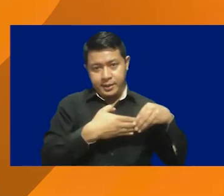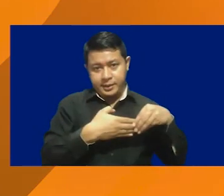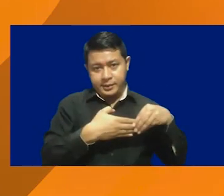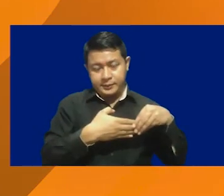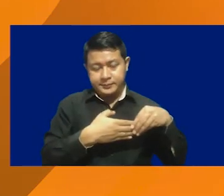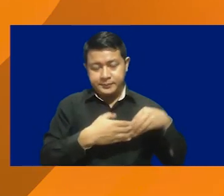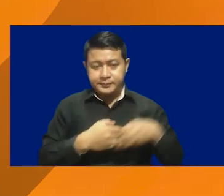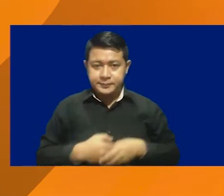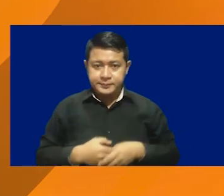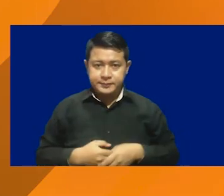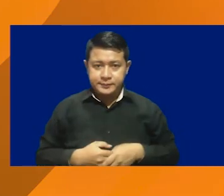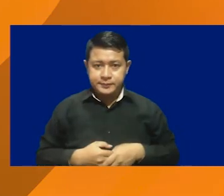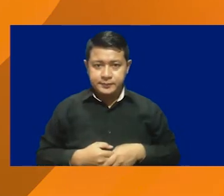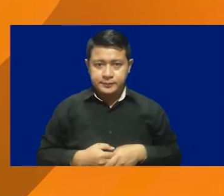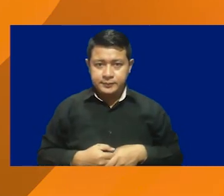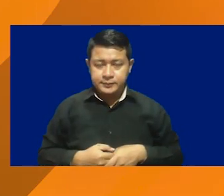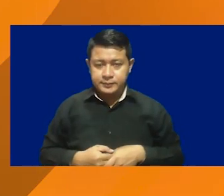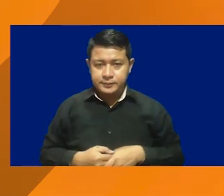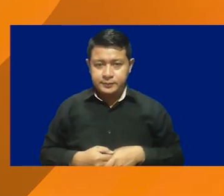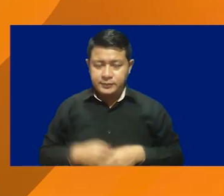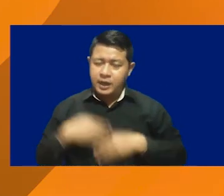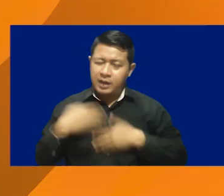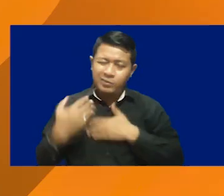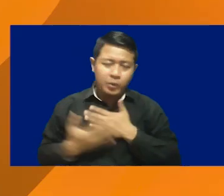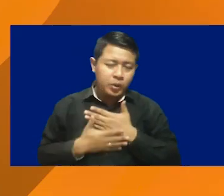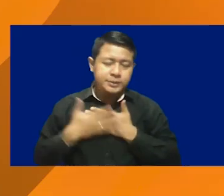harus memberikan bimbingan